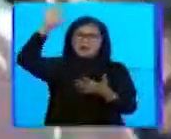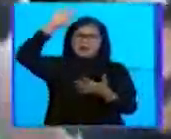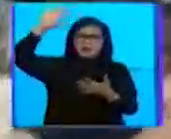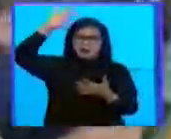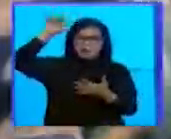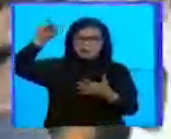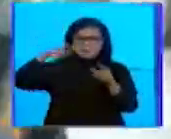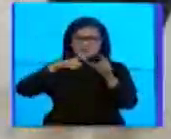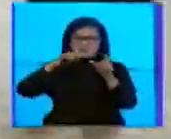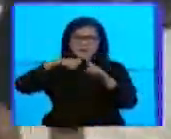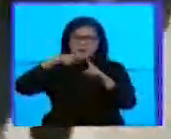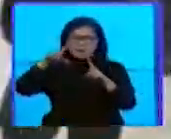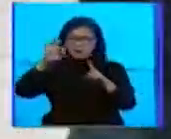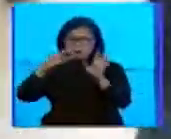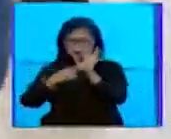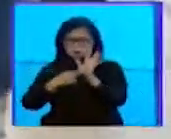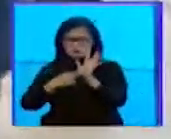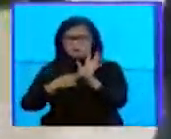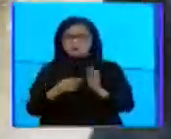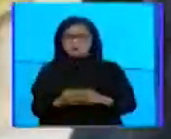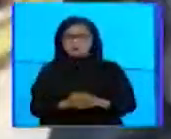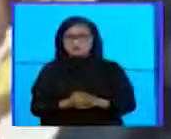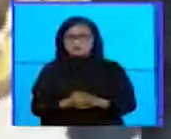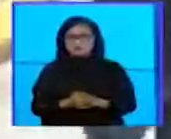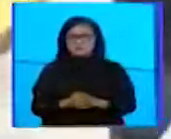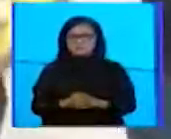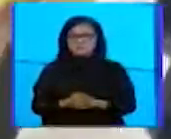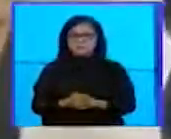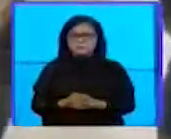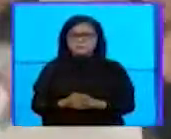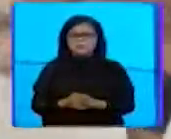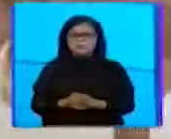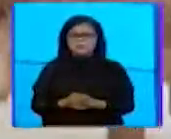Dari Jakarta, Vito Erlangga melaporkan.